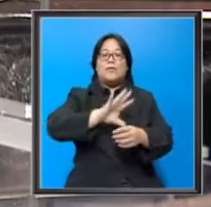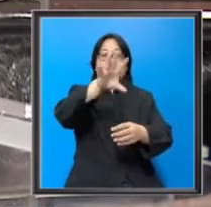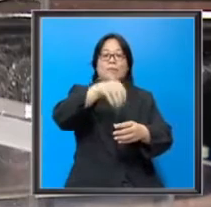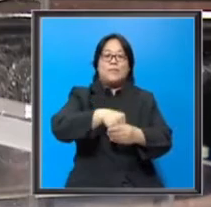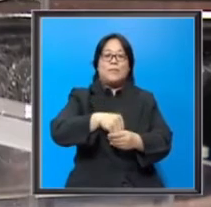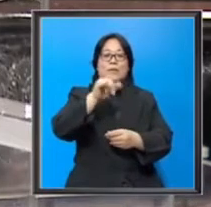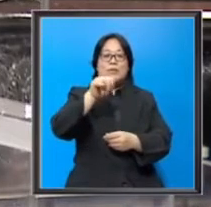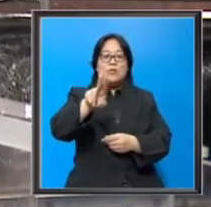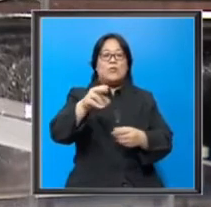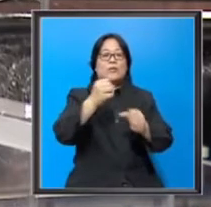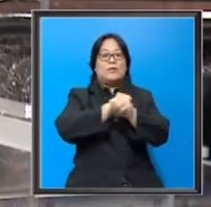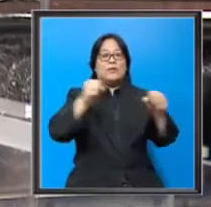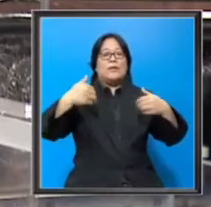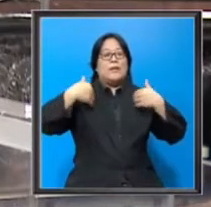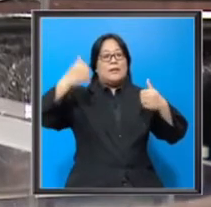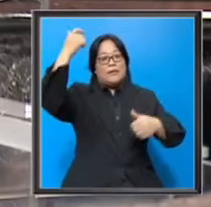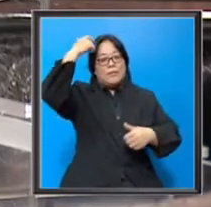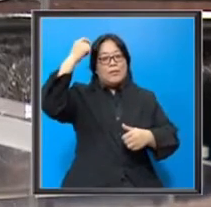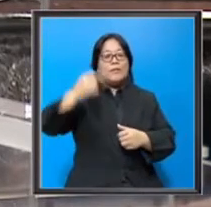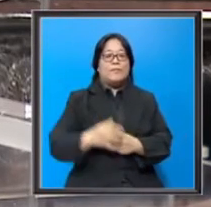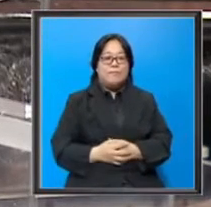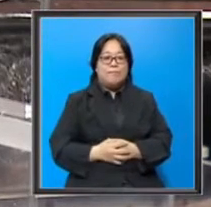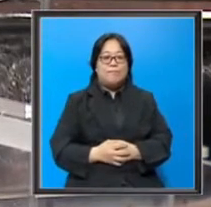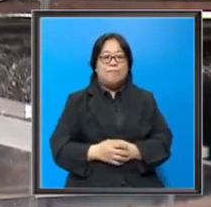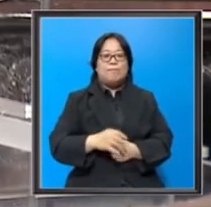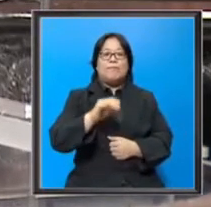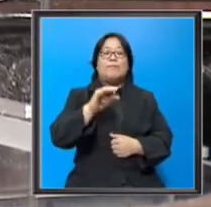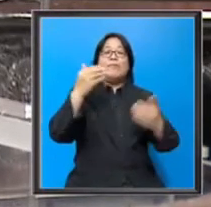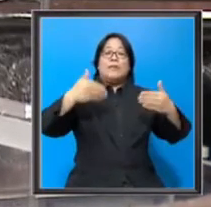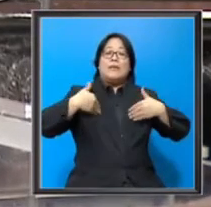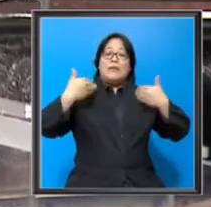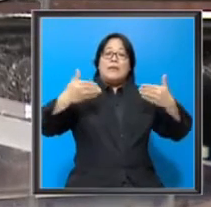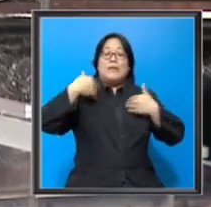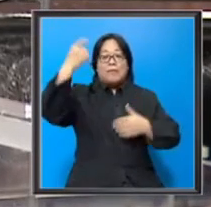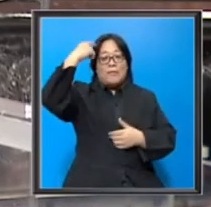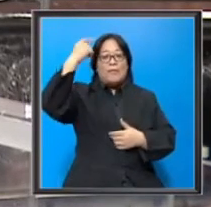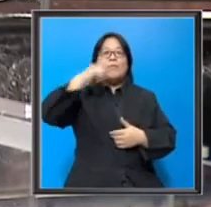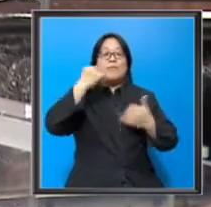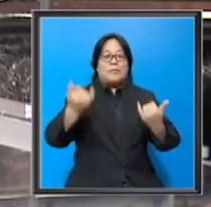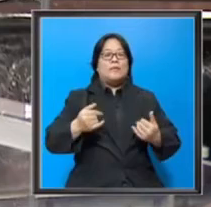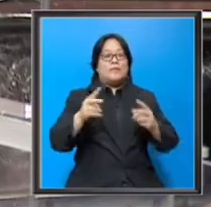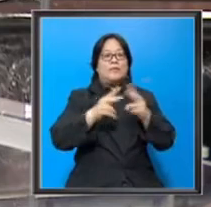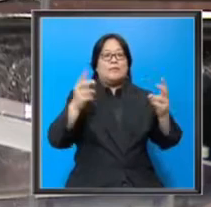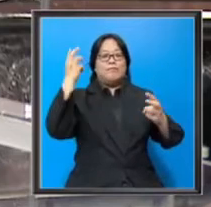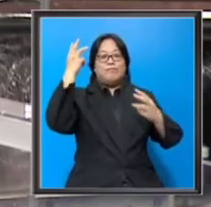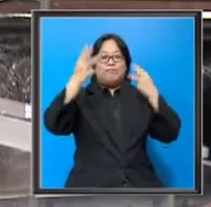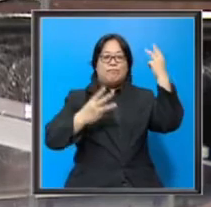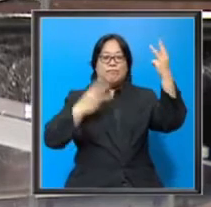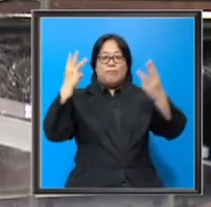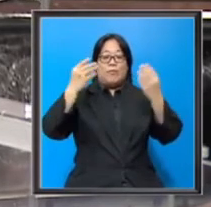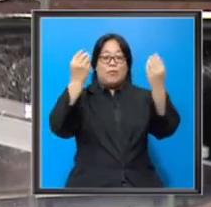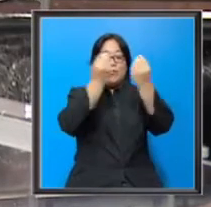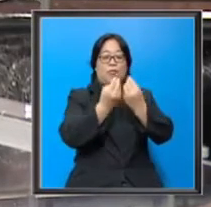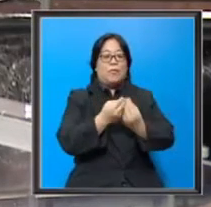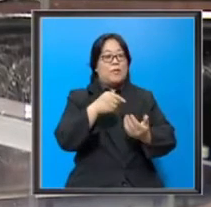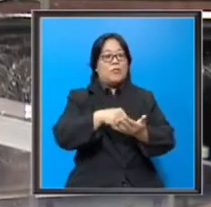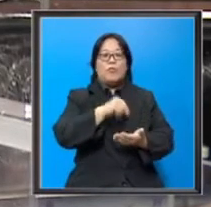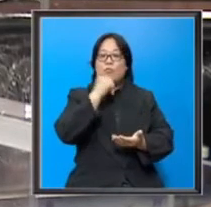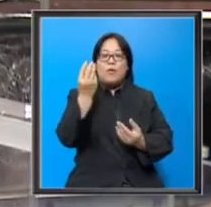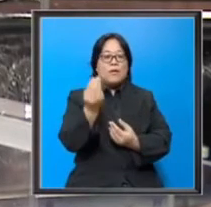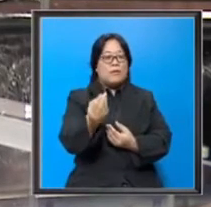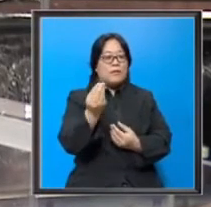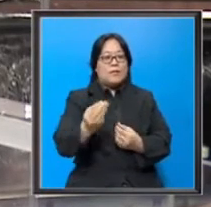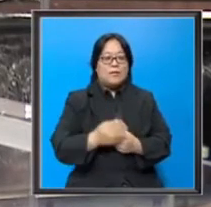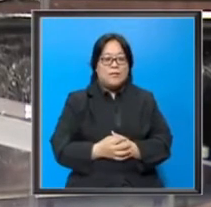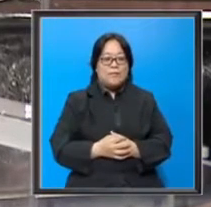membabitkan isu kesehatan mental jelas sekali isu kesejahteraan mitos pakai meruncing dan jumlah ini bukan satu jumlah